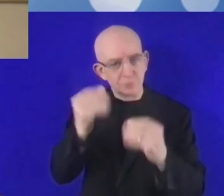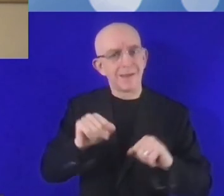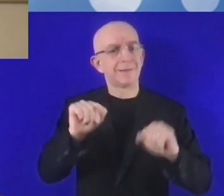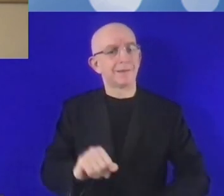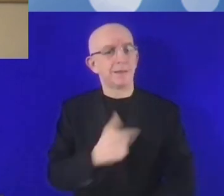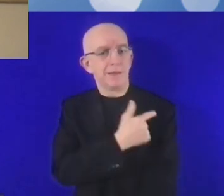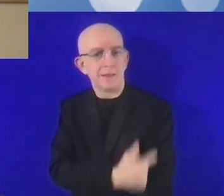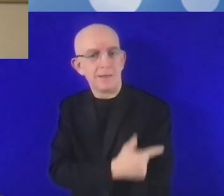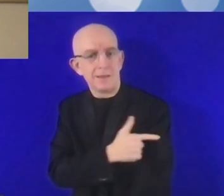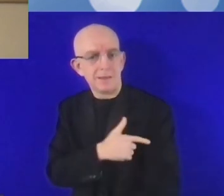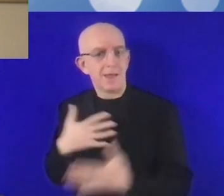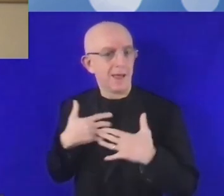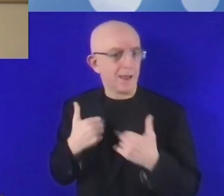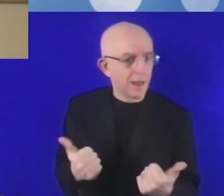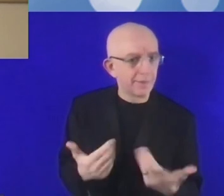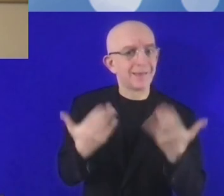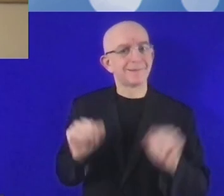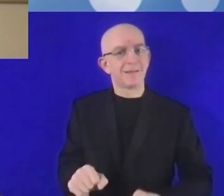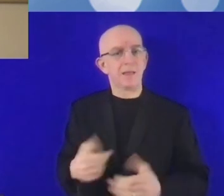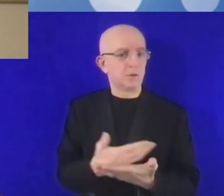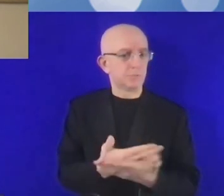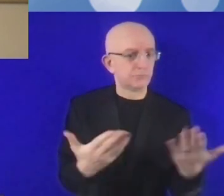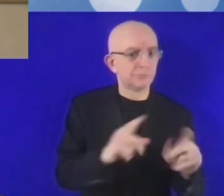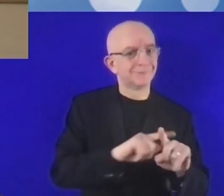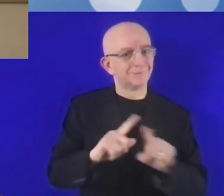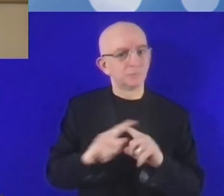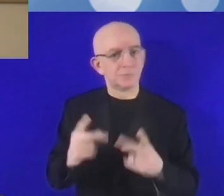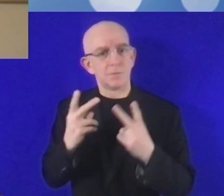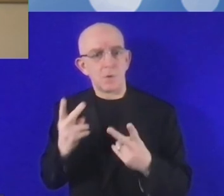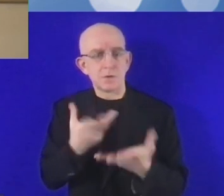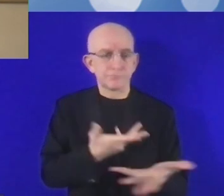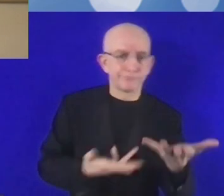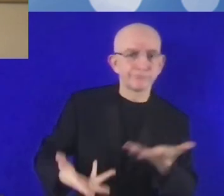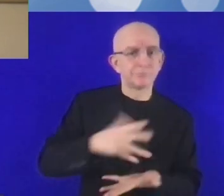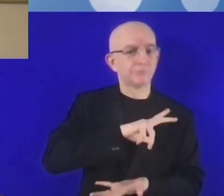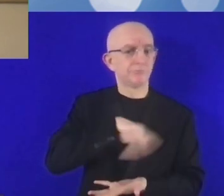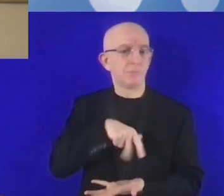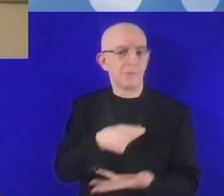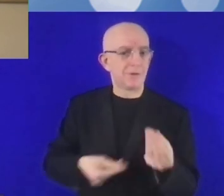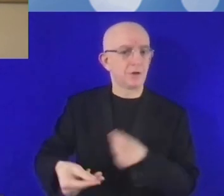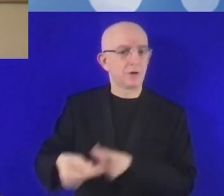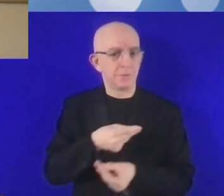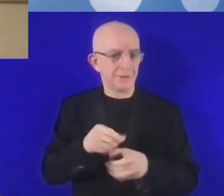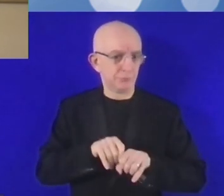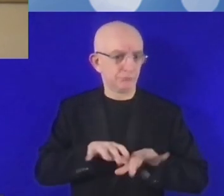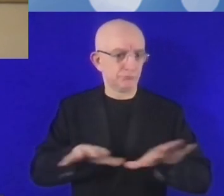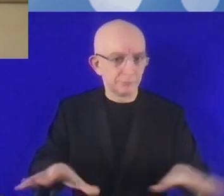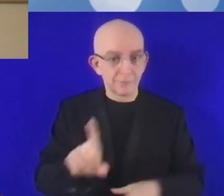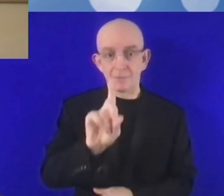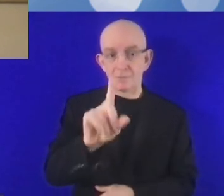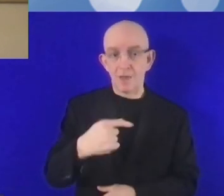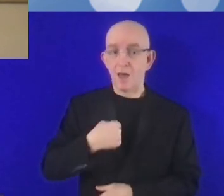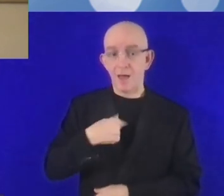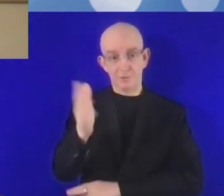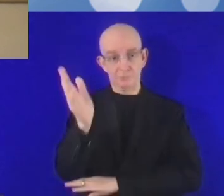社会的经济的发展起到积极的推动作用。在各个国家，尤其是在非洲的国家当